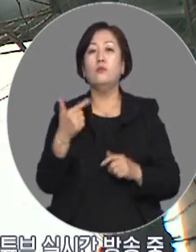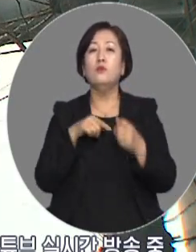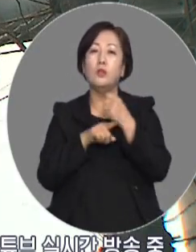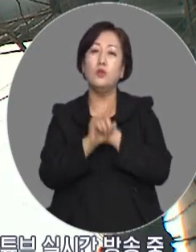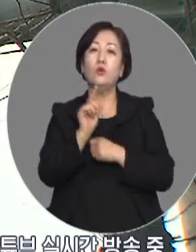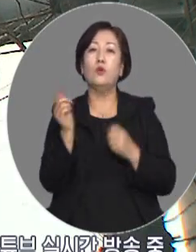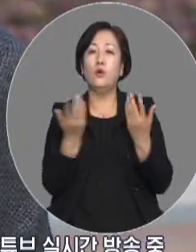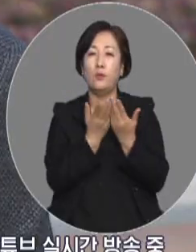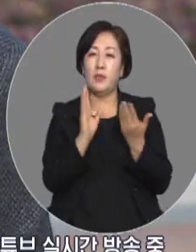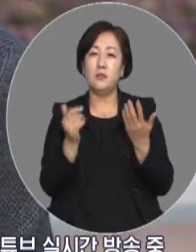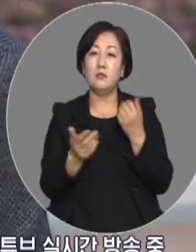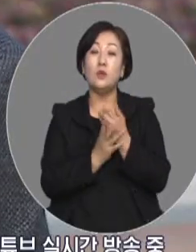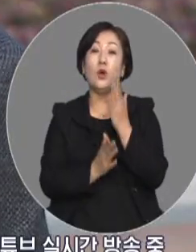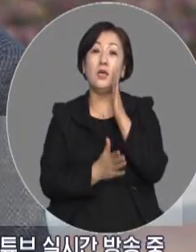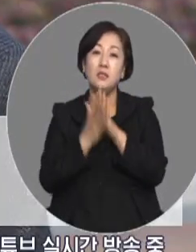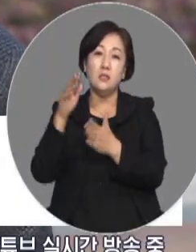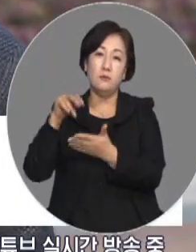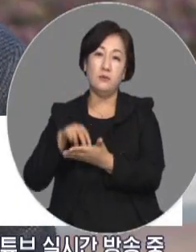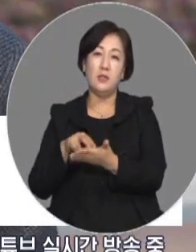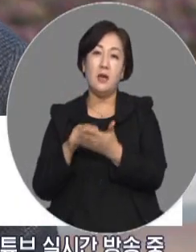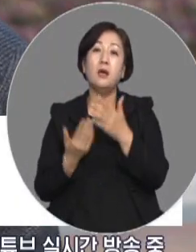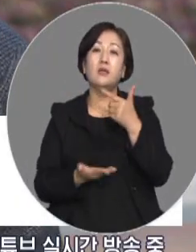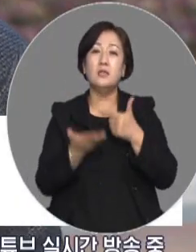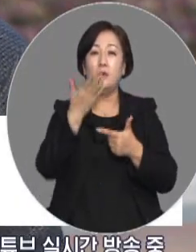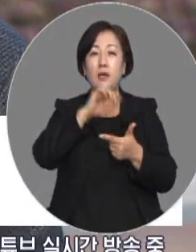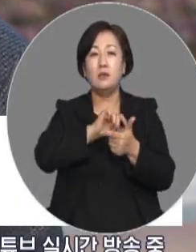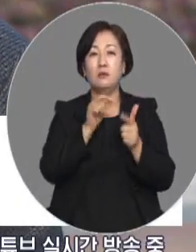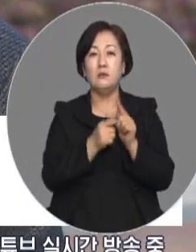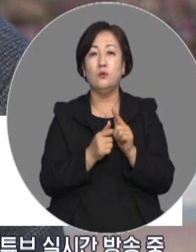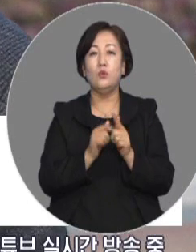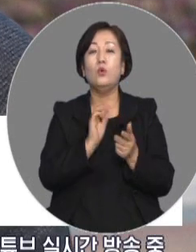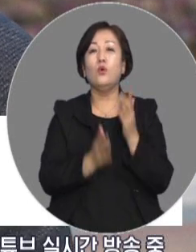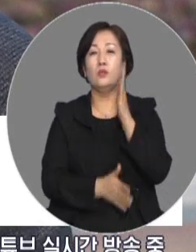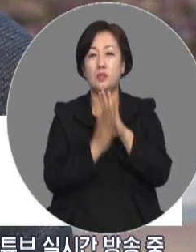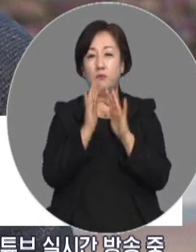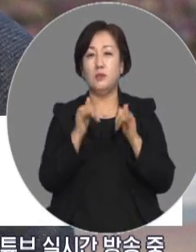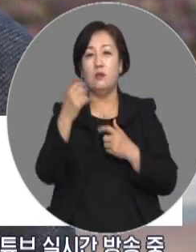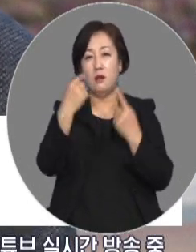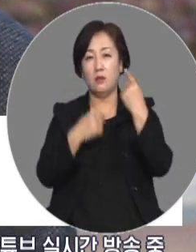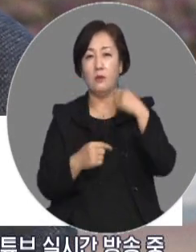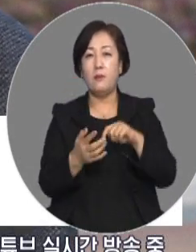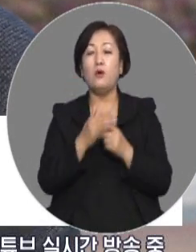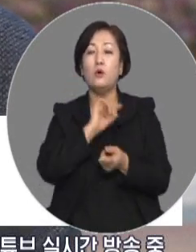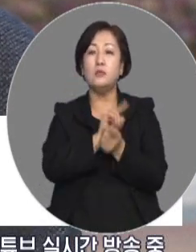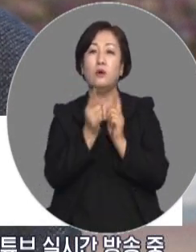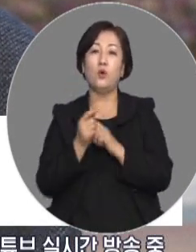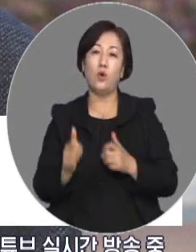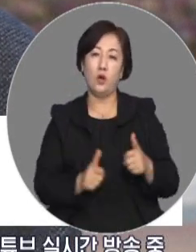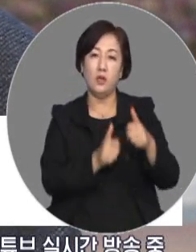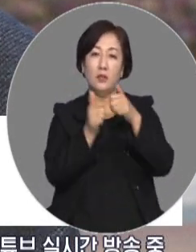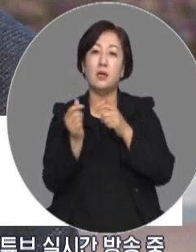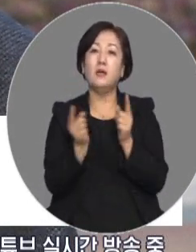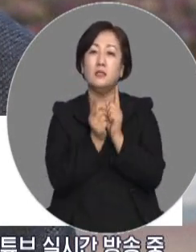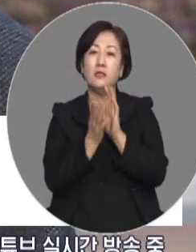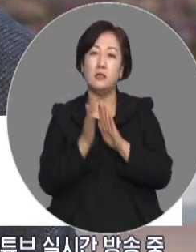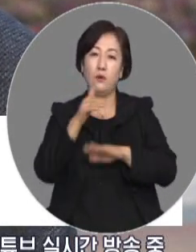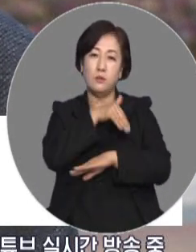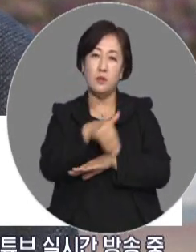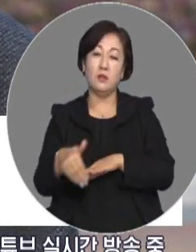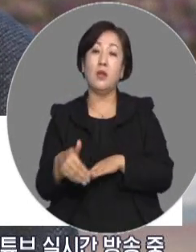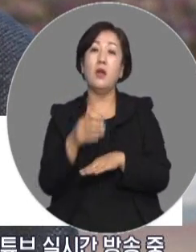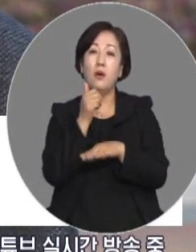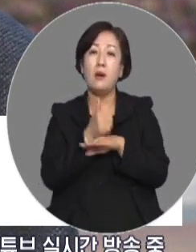이유입니다. 우리 시에서는 상반기 내 시민분들의 의견 수렴과 관계기관 협의 및 실시 설계를